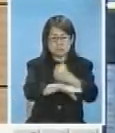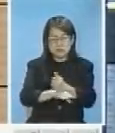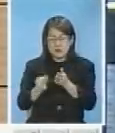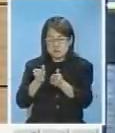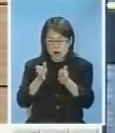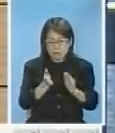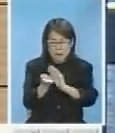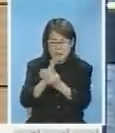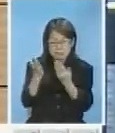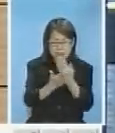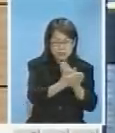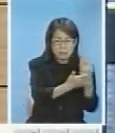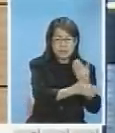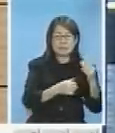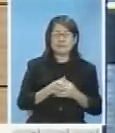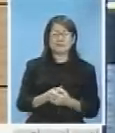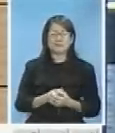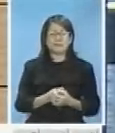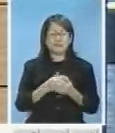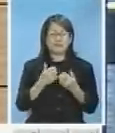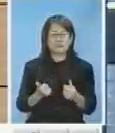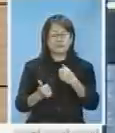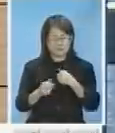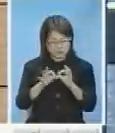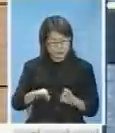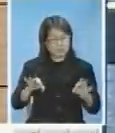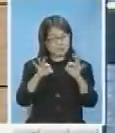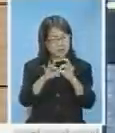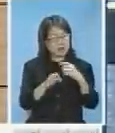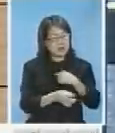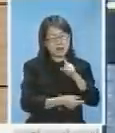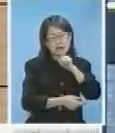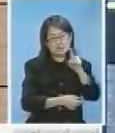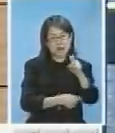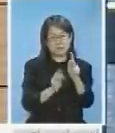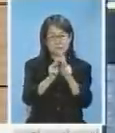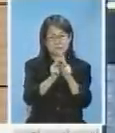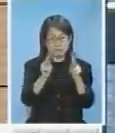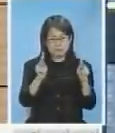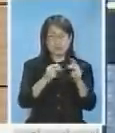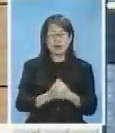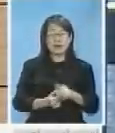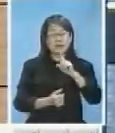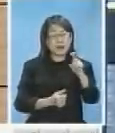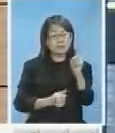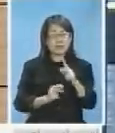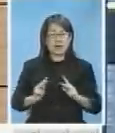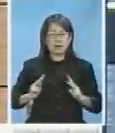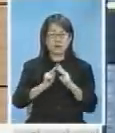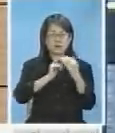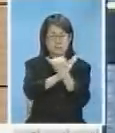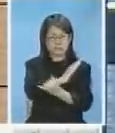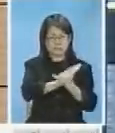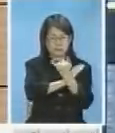ยกันวันนี้ผมมีความจำเป็นที่จะต้องสอบถามท่านกรรมาธิการนะครับว่าได้มีการสอบถามกระทรวงการต่างประเท